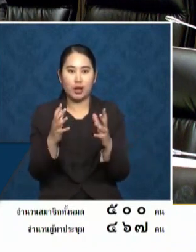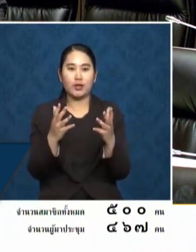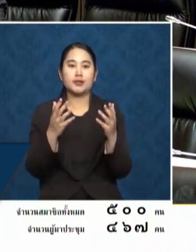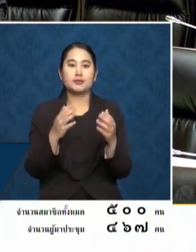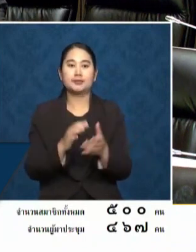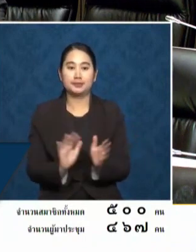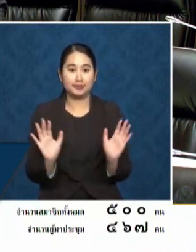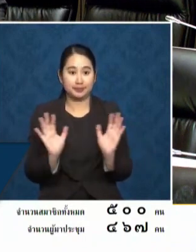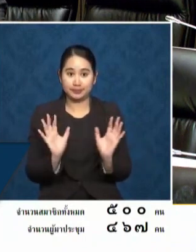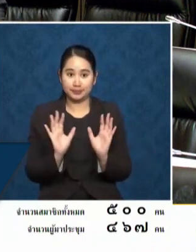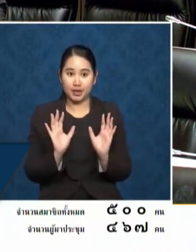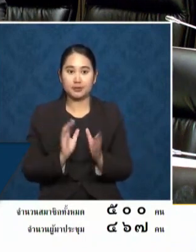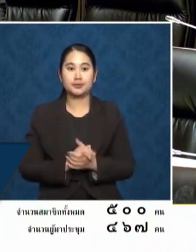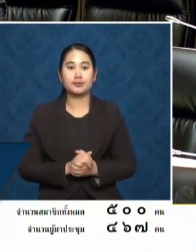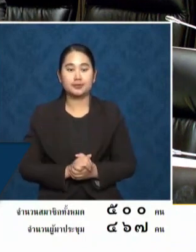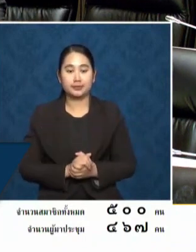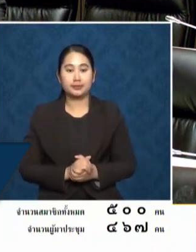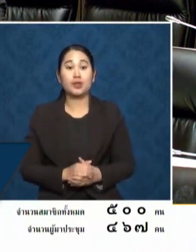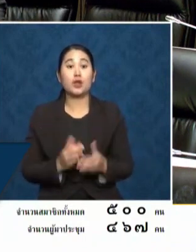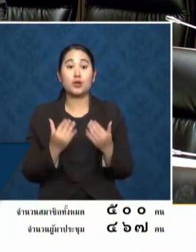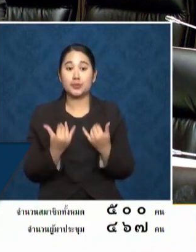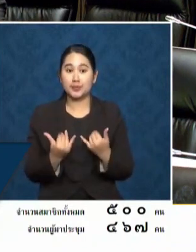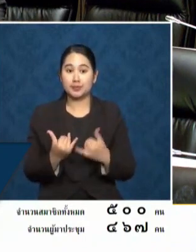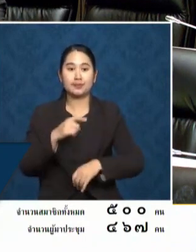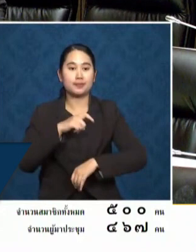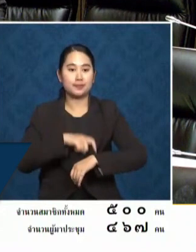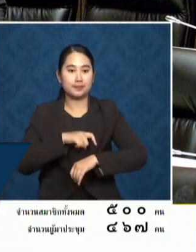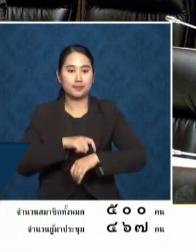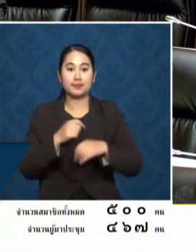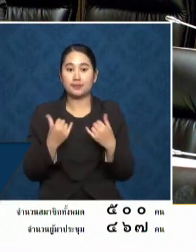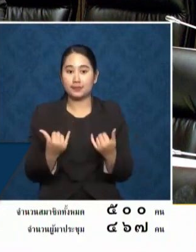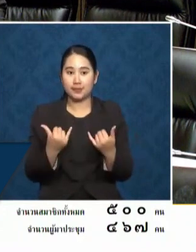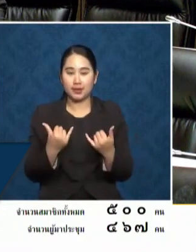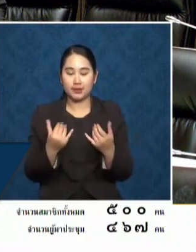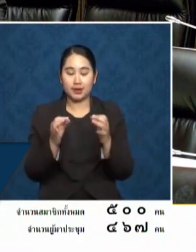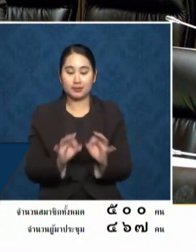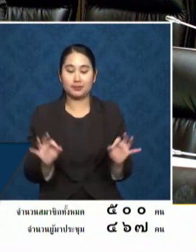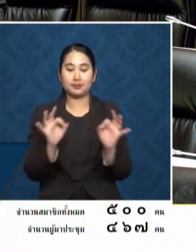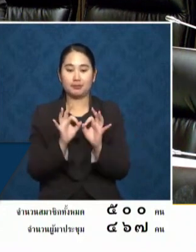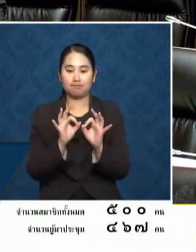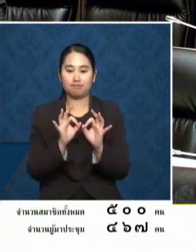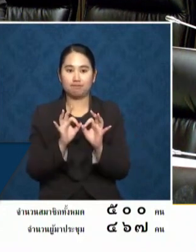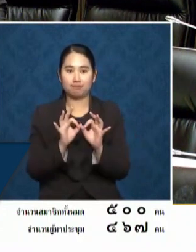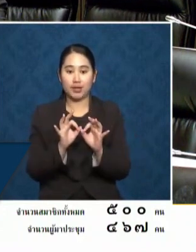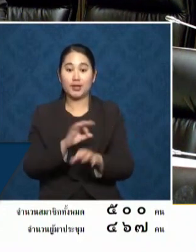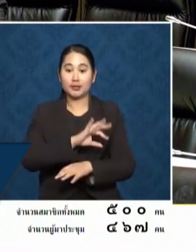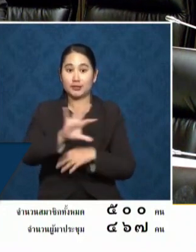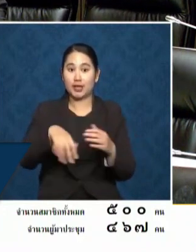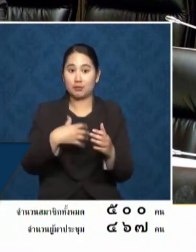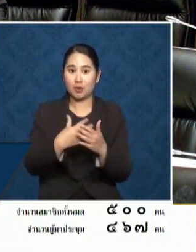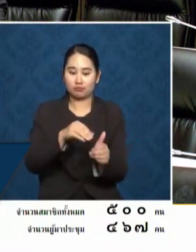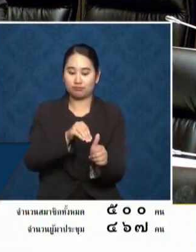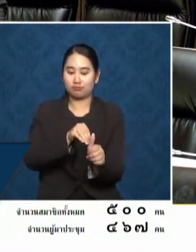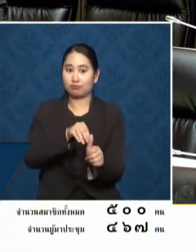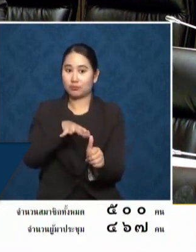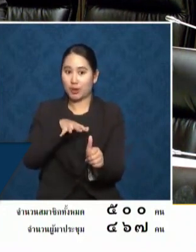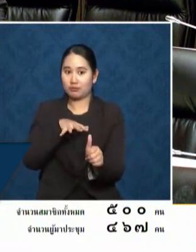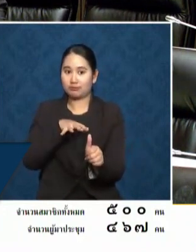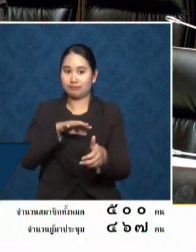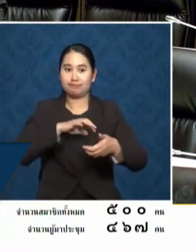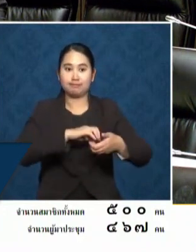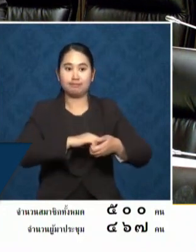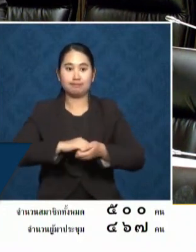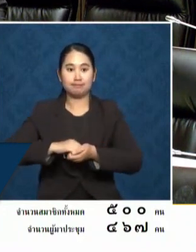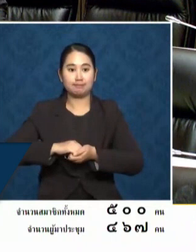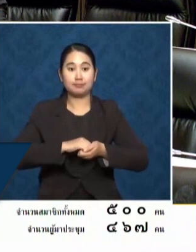อำนาจนอกกฎหมายครับแต่เวลานี้คือเวลาของการพิสูจน์ความเป็นผู้นำของพวกเราทุกคนในการร่วมกันสร้าง